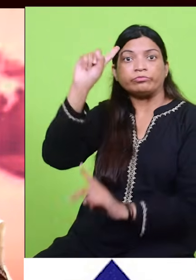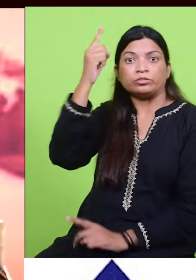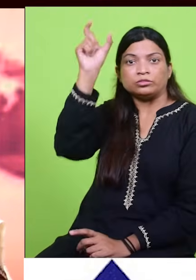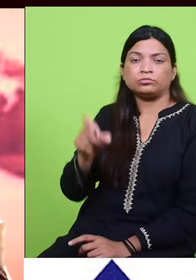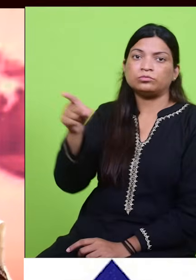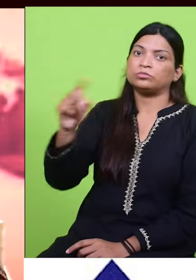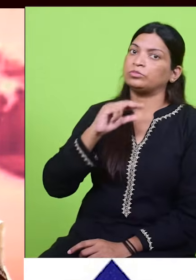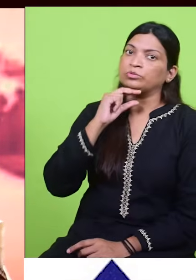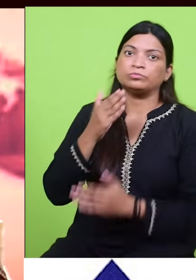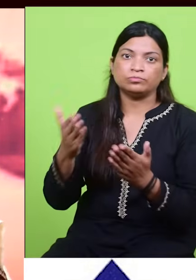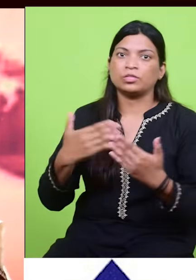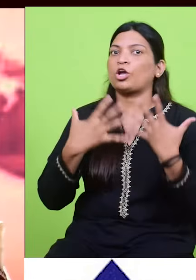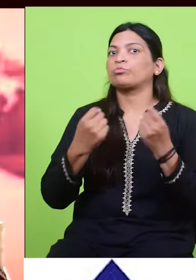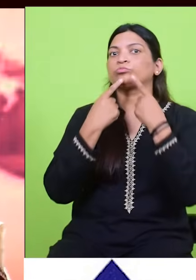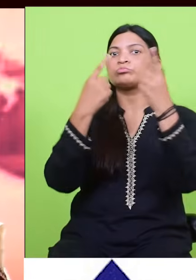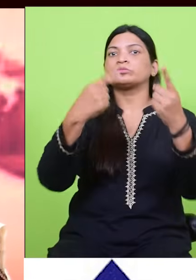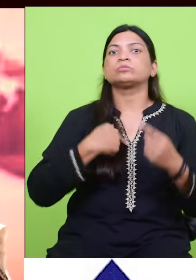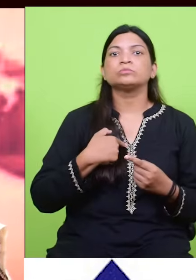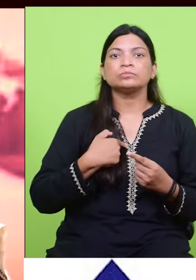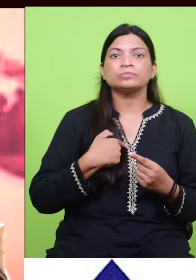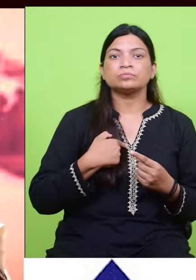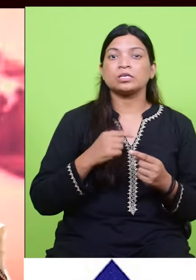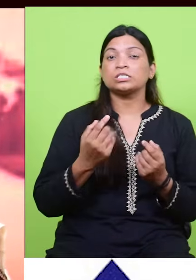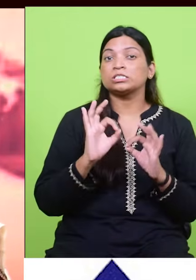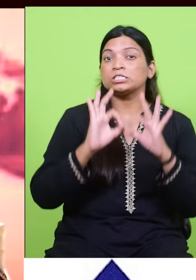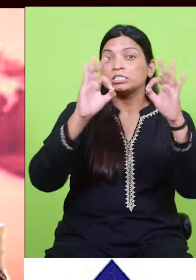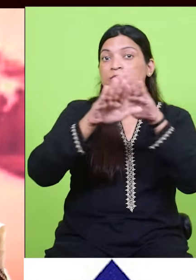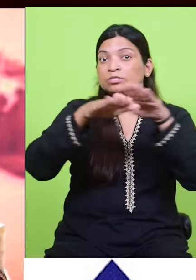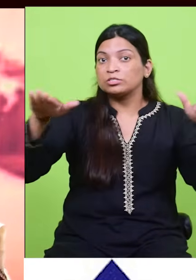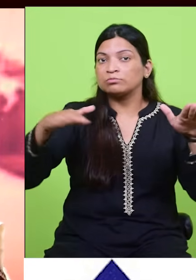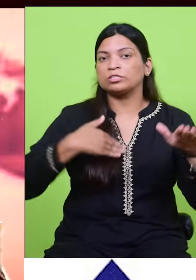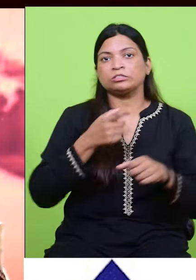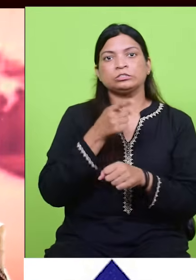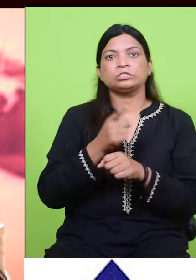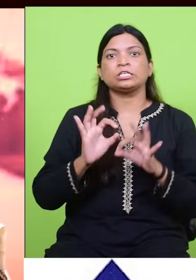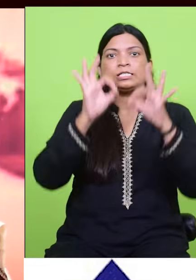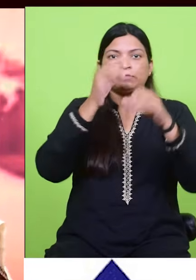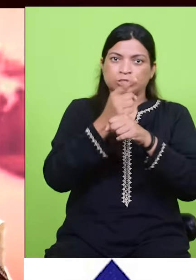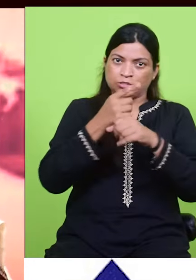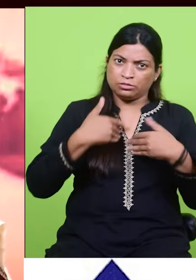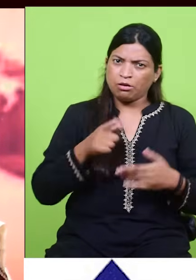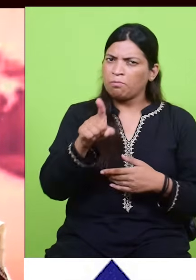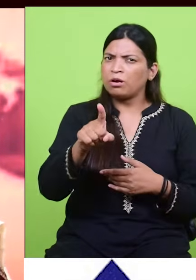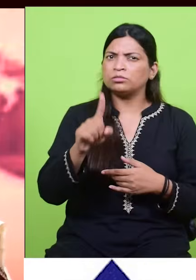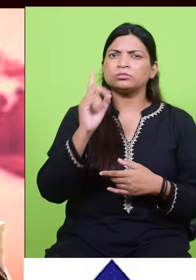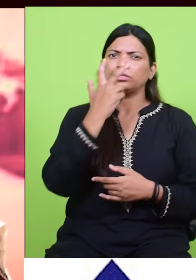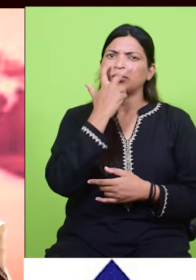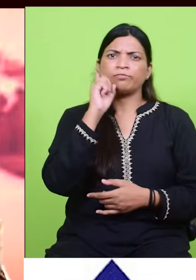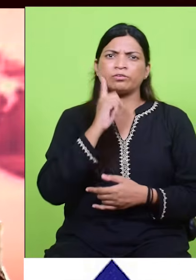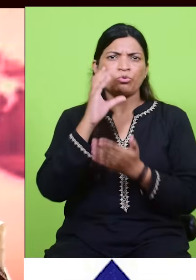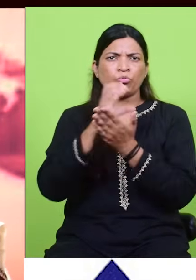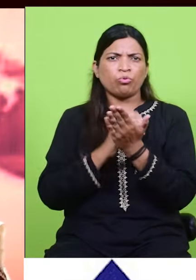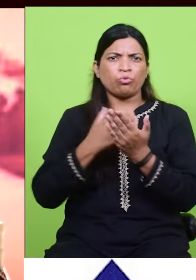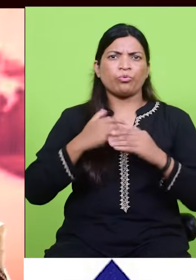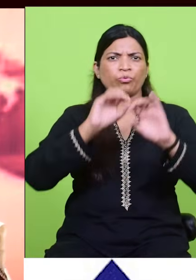और मैं आपको बताऊं, मैं ना डेफ लोगों की स्पेशल एजुकेटर हूँ, मैंने डेफ ब्लाइंड का कोई कोर्स नहीं करा है। लेकिन जब